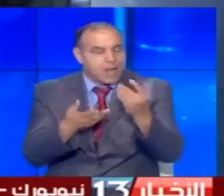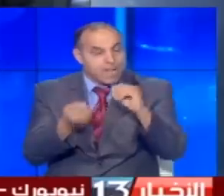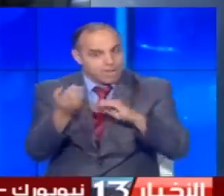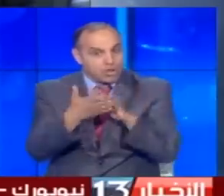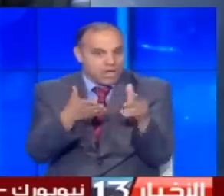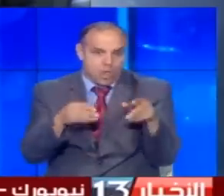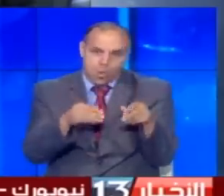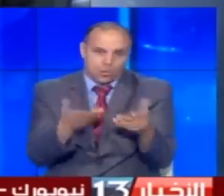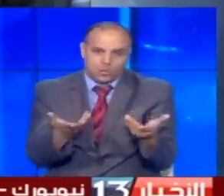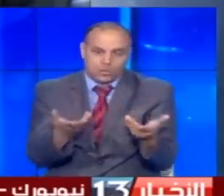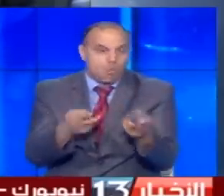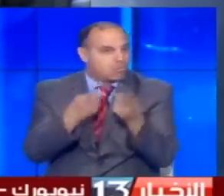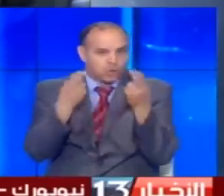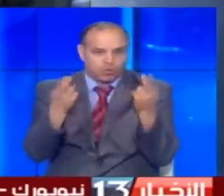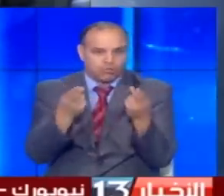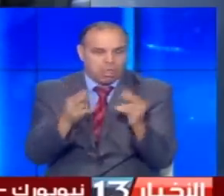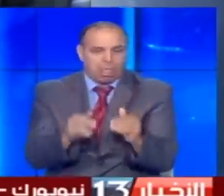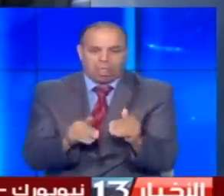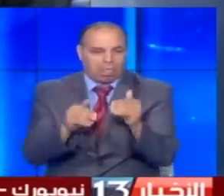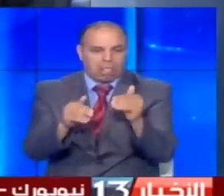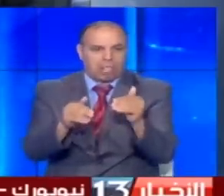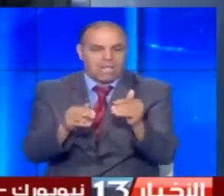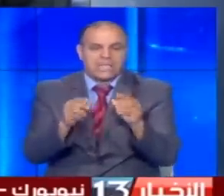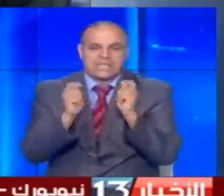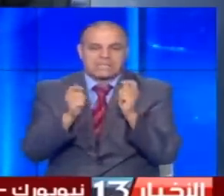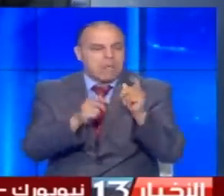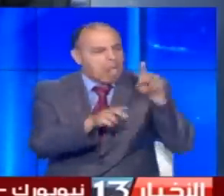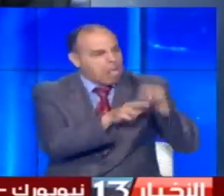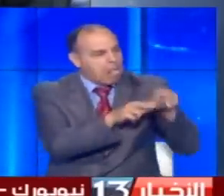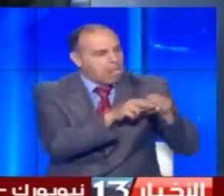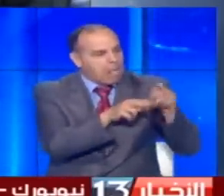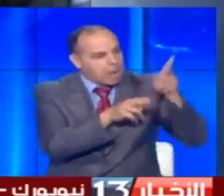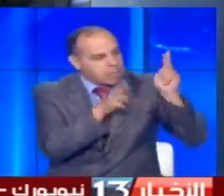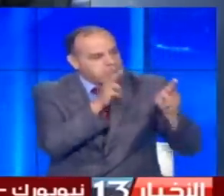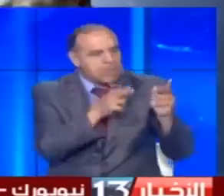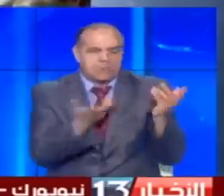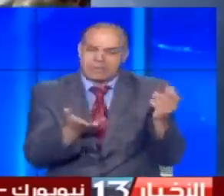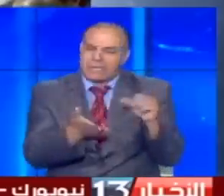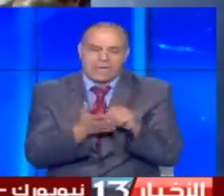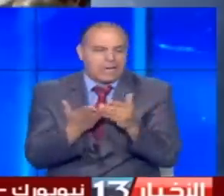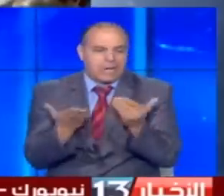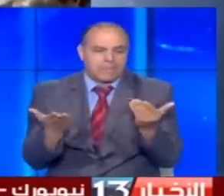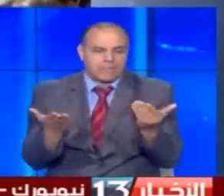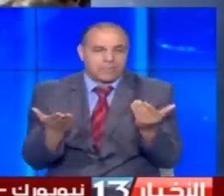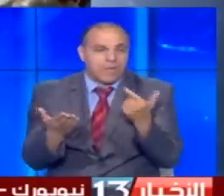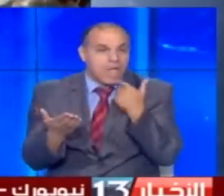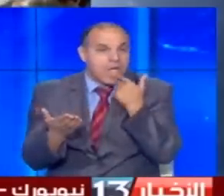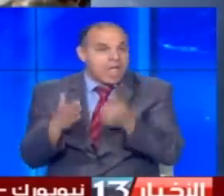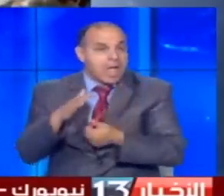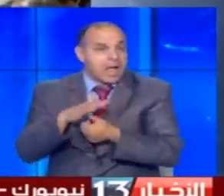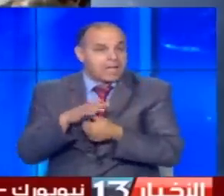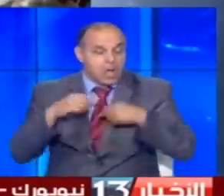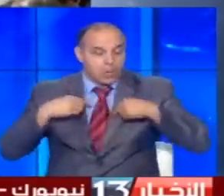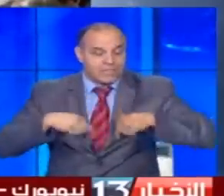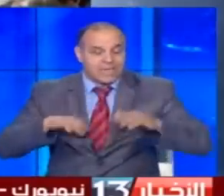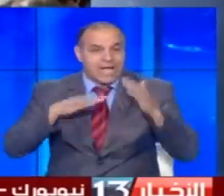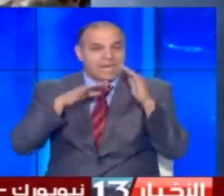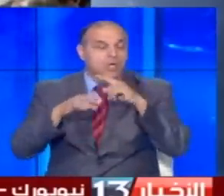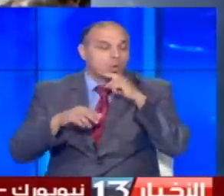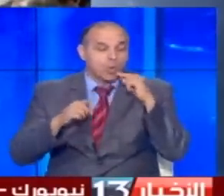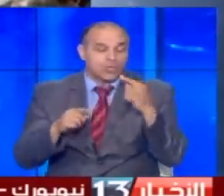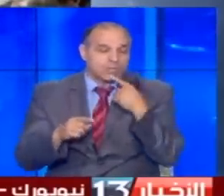التي لا يمكن ان تختصر بسياسه عقوبات واحتواء لايران ومن جهته اكد وزير الخارجيه الروسي